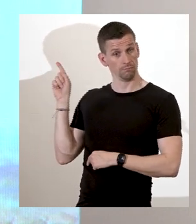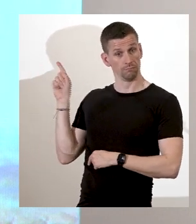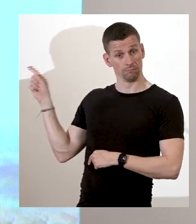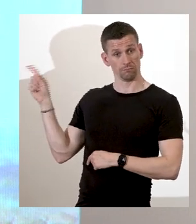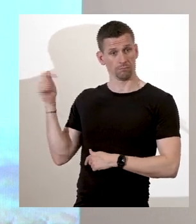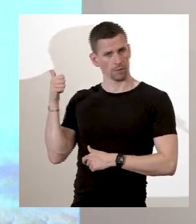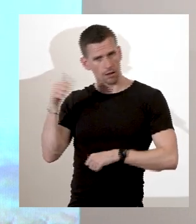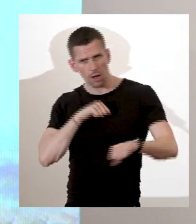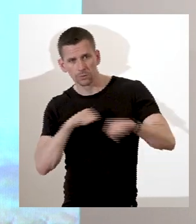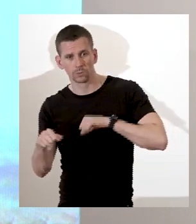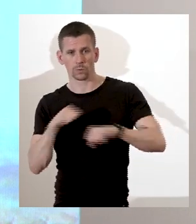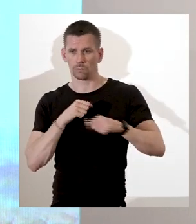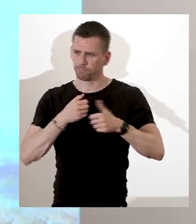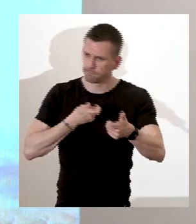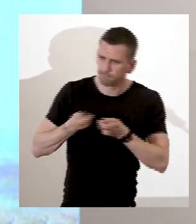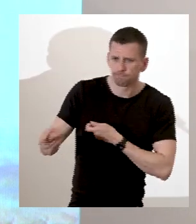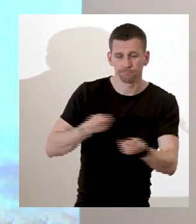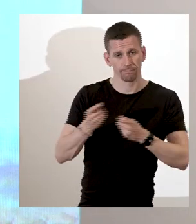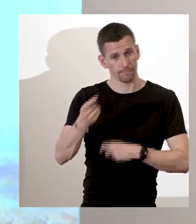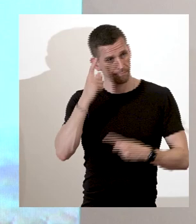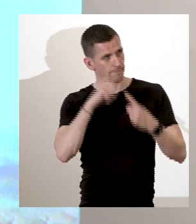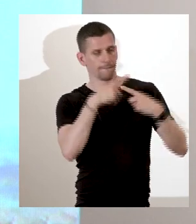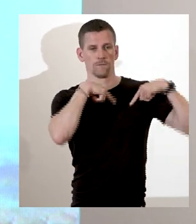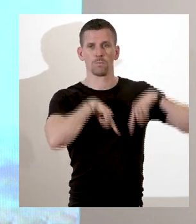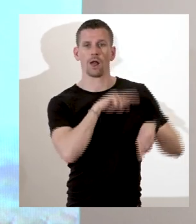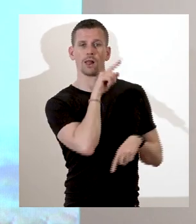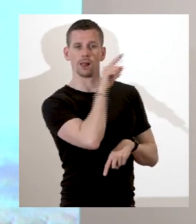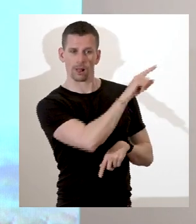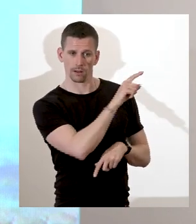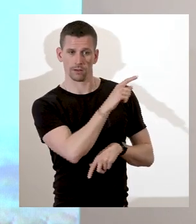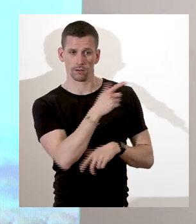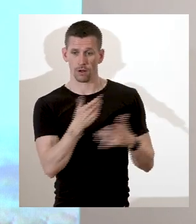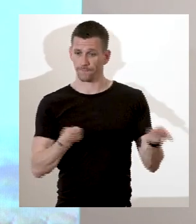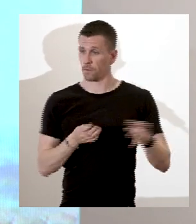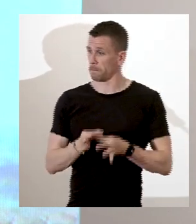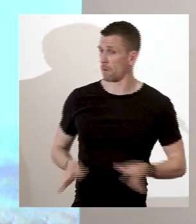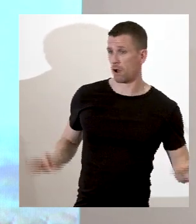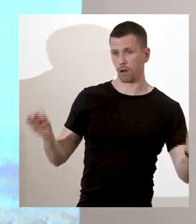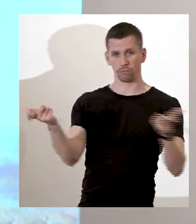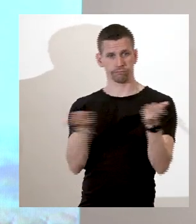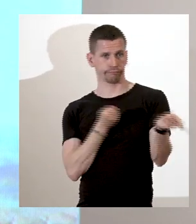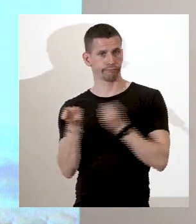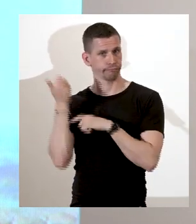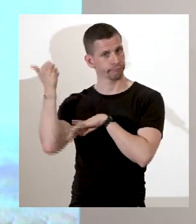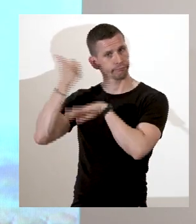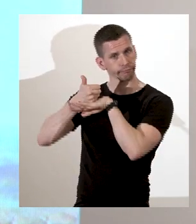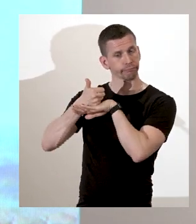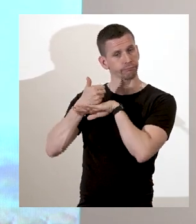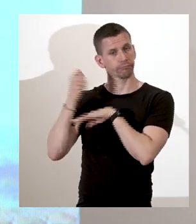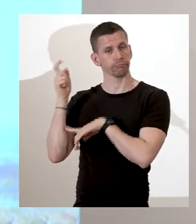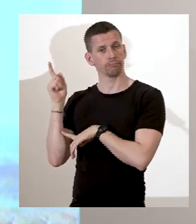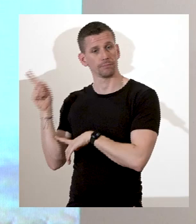est à plusieurs reprises à la tête du gouvernement et aussi pour un ouvrage qu'il va composer et